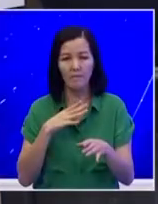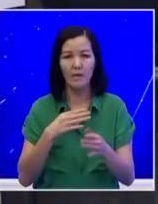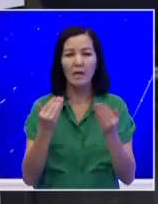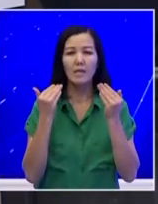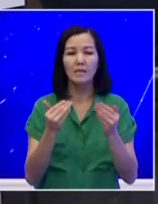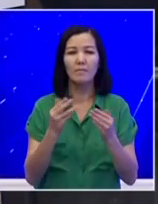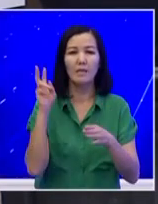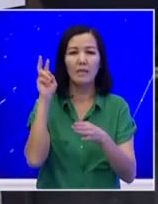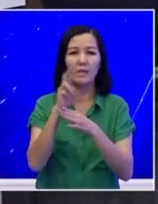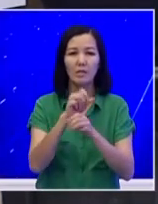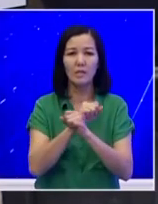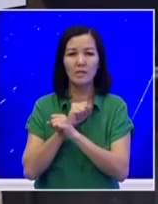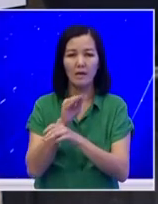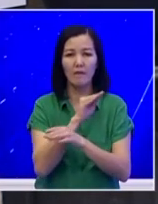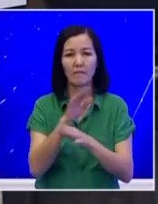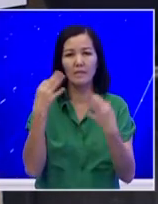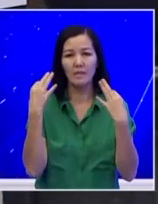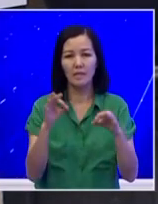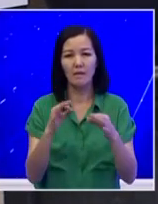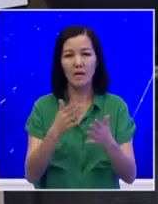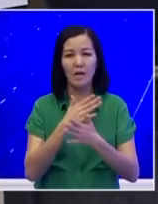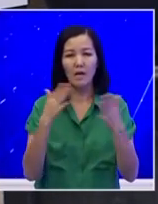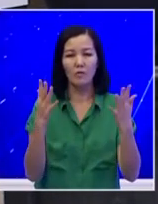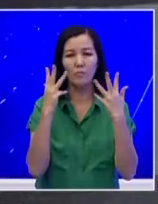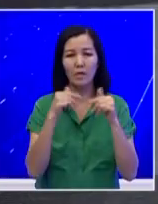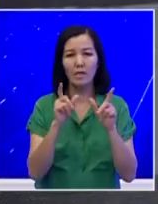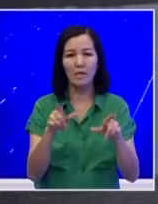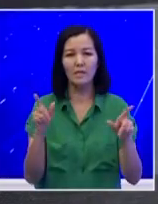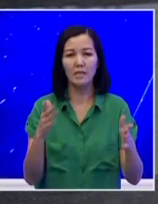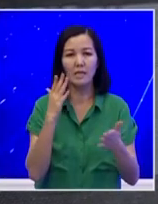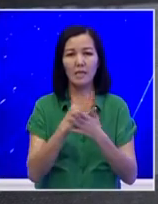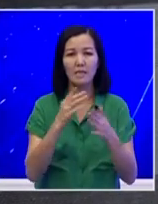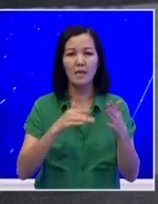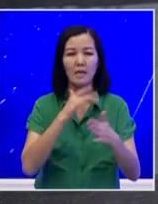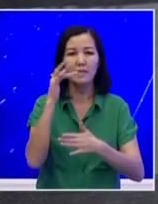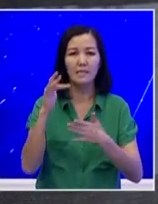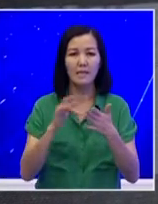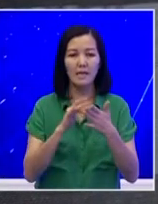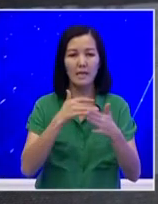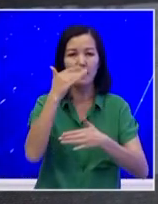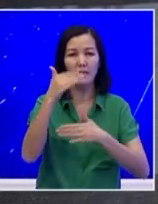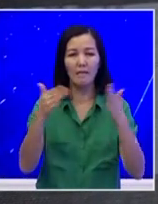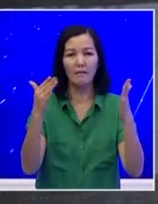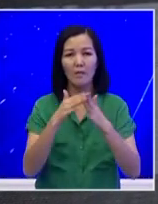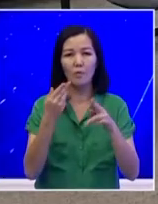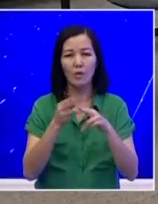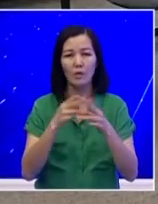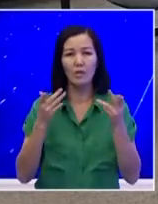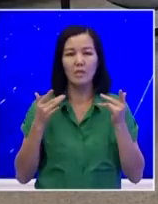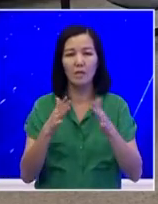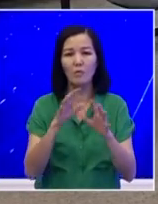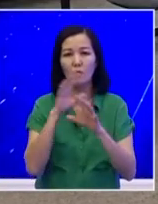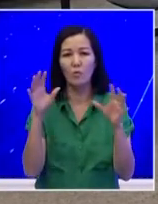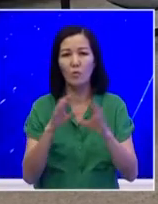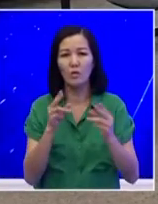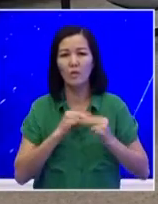Теперь ездить на дачи официально разрешено. У огромного количества людей есть загородные дома, которые требуют ухода и